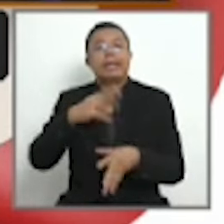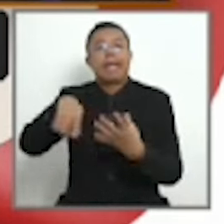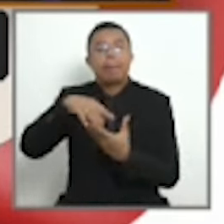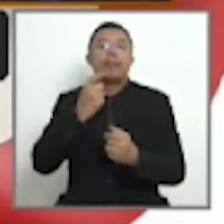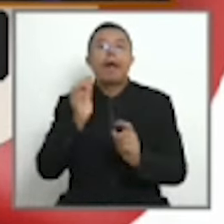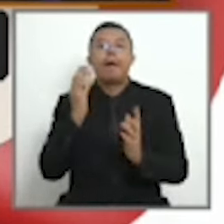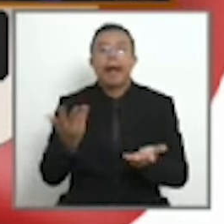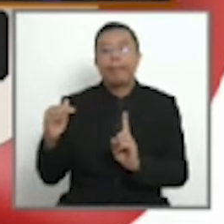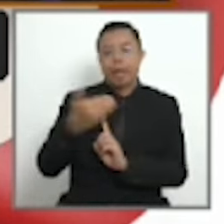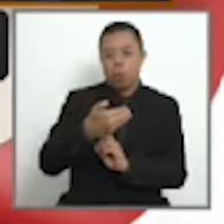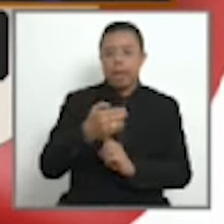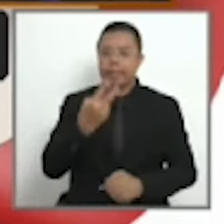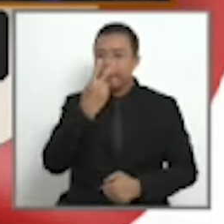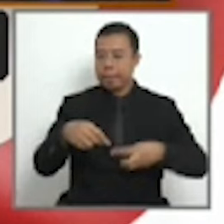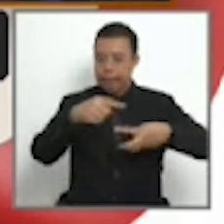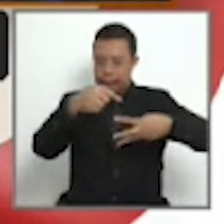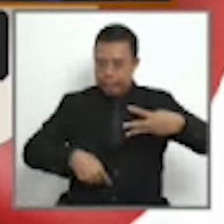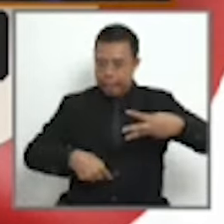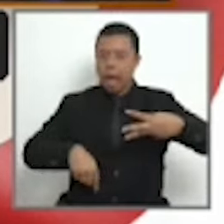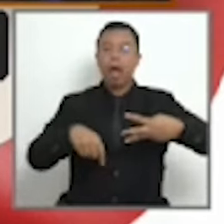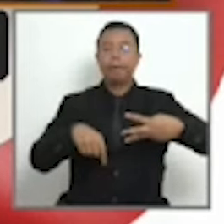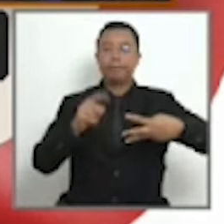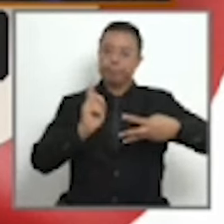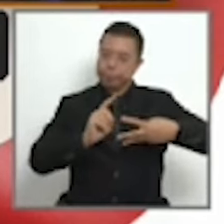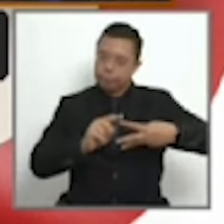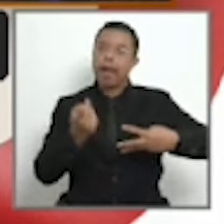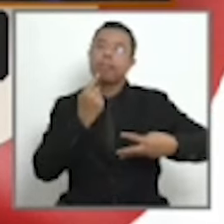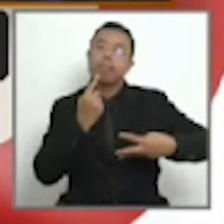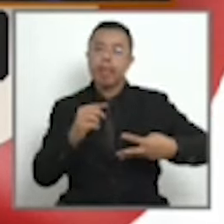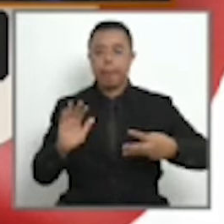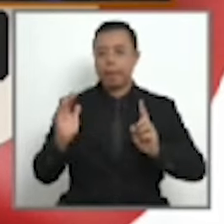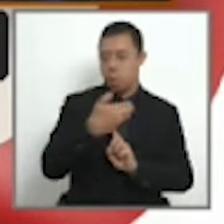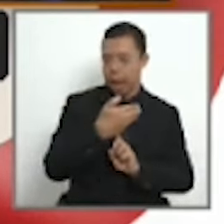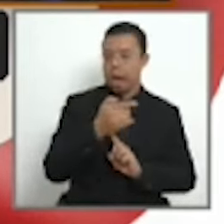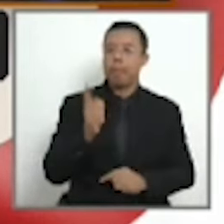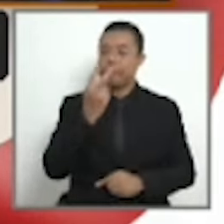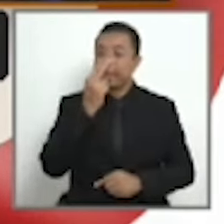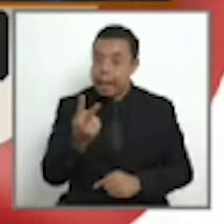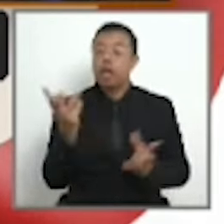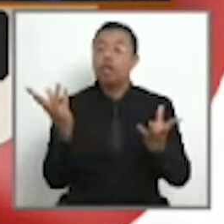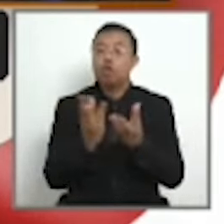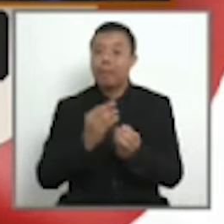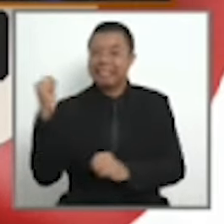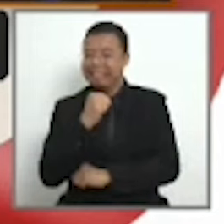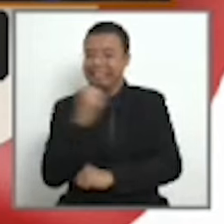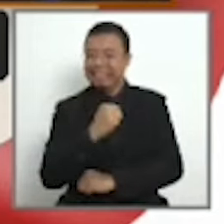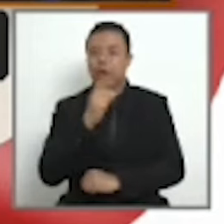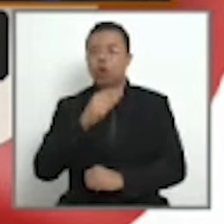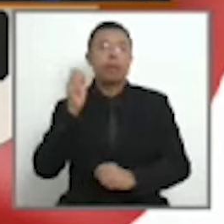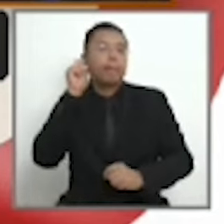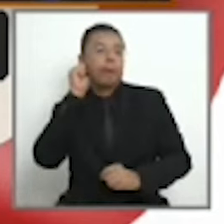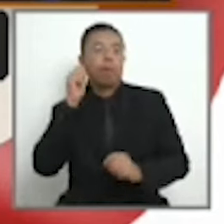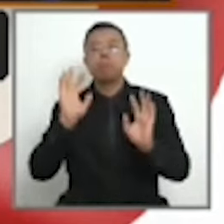perlindungannya kami melihat ada tiga hal ketika bicara itu satu perlindungan karena kita menyaksikan jumlah kekerasan pada perempuan